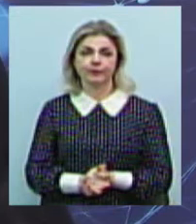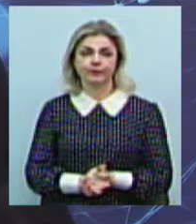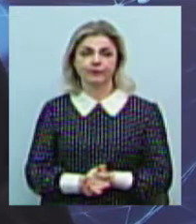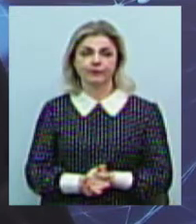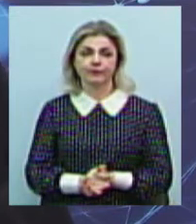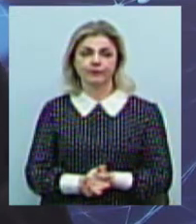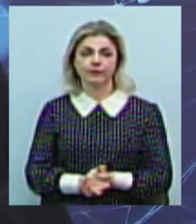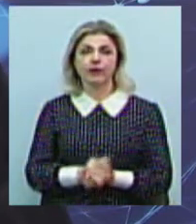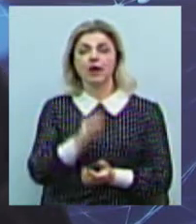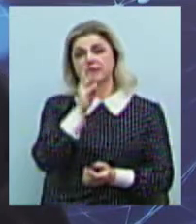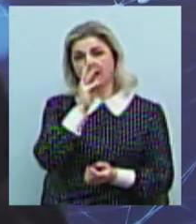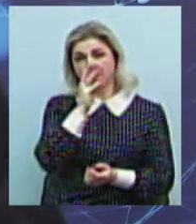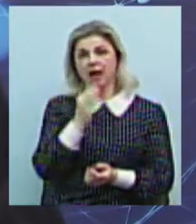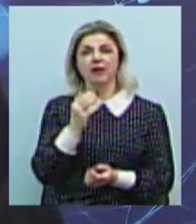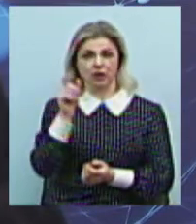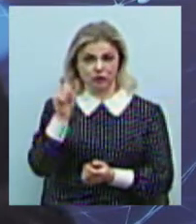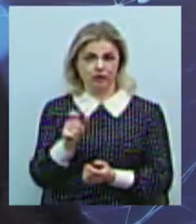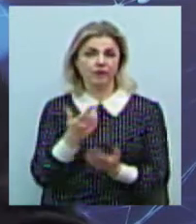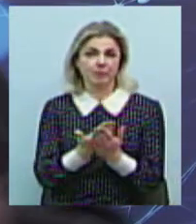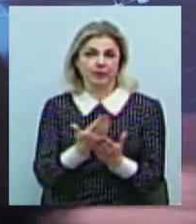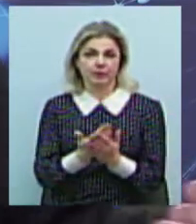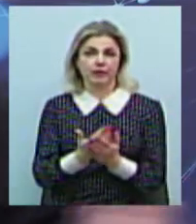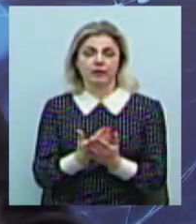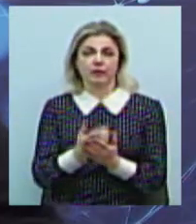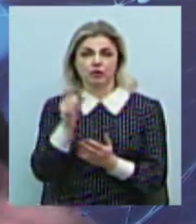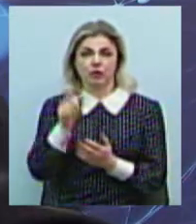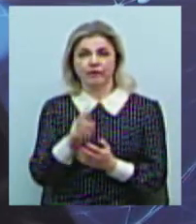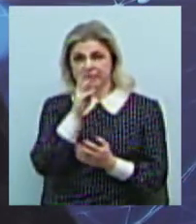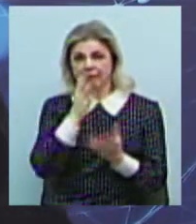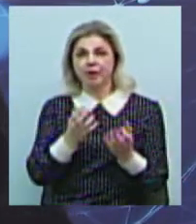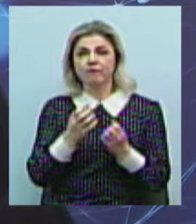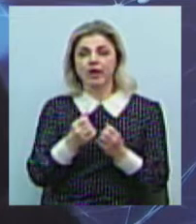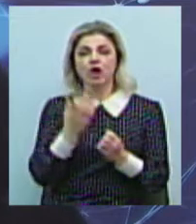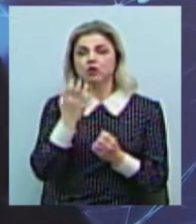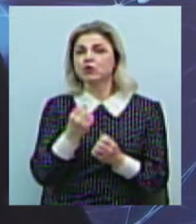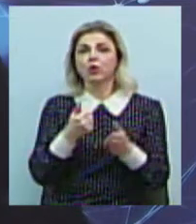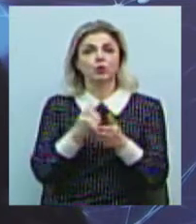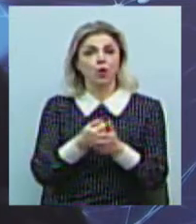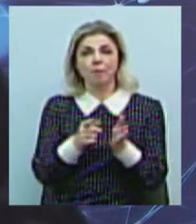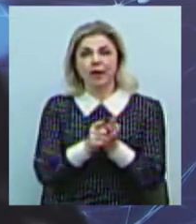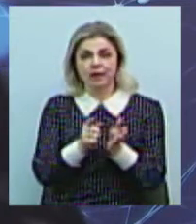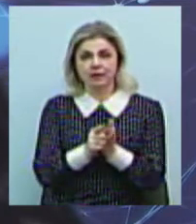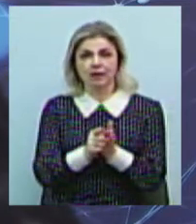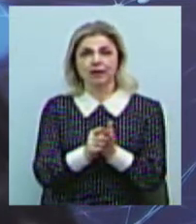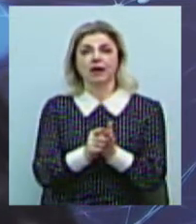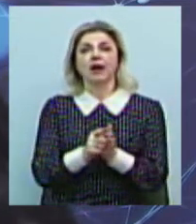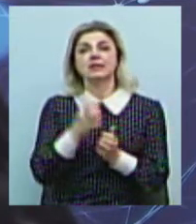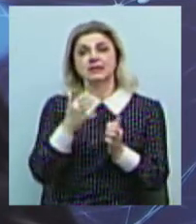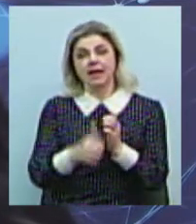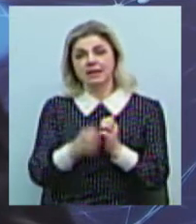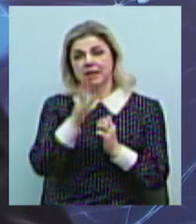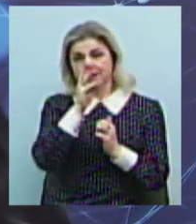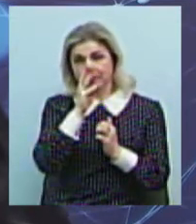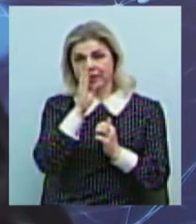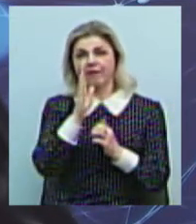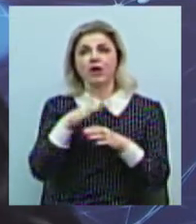Відповідно, розмір заробітної плати, його, яку він, людина отримувала до призначення пенсії, у співвідношенні до середньої зарплати